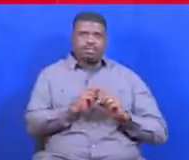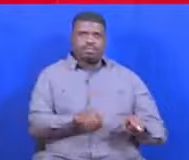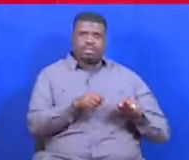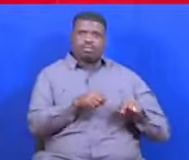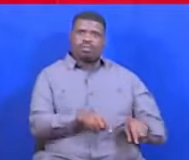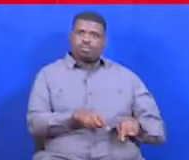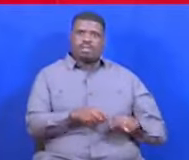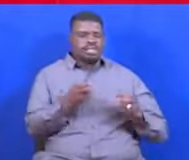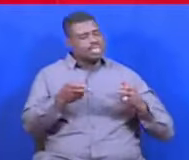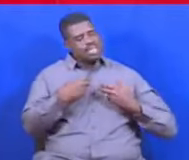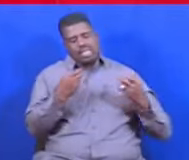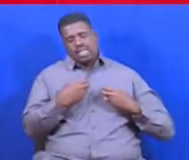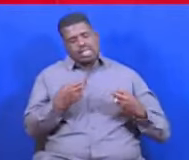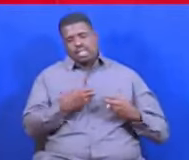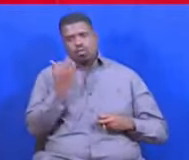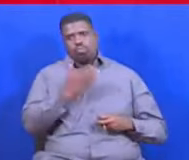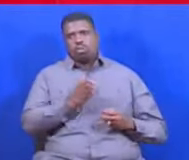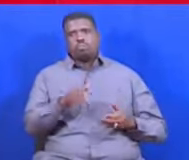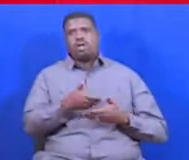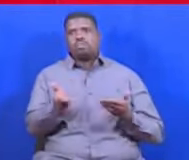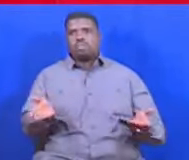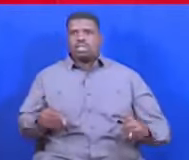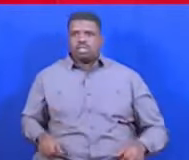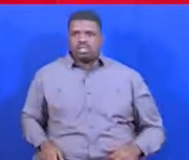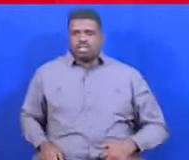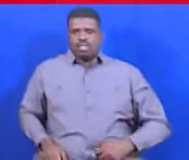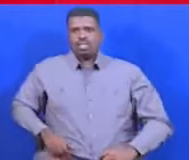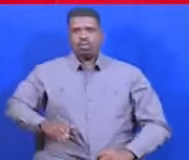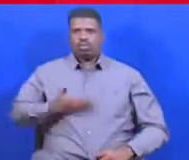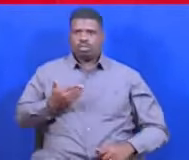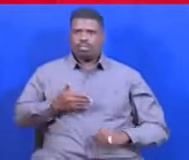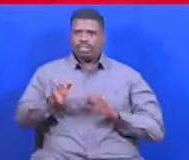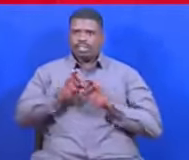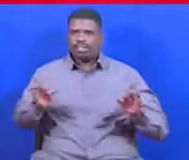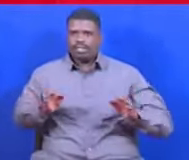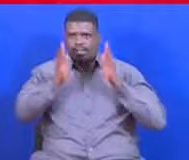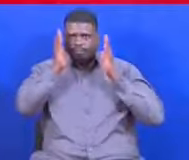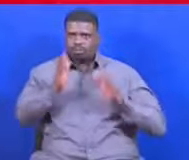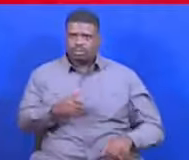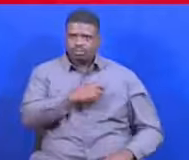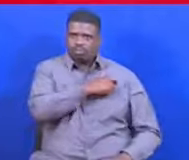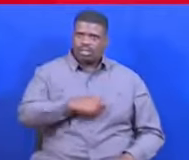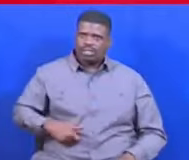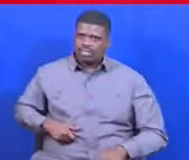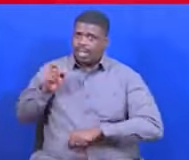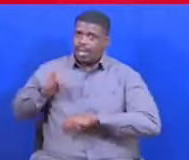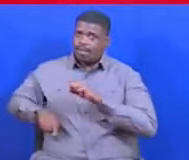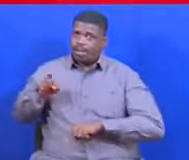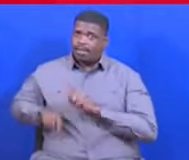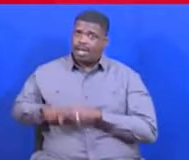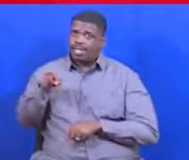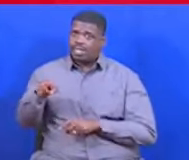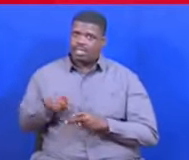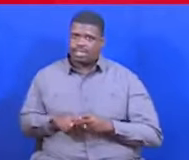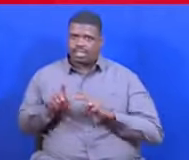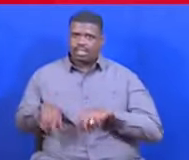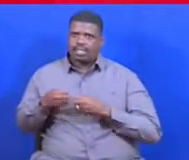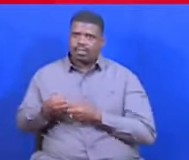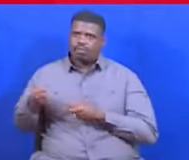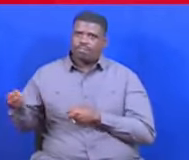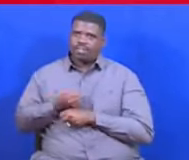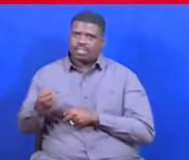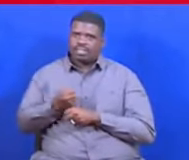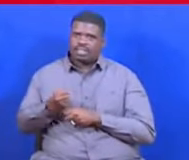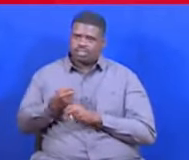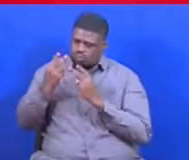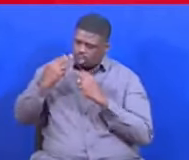hapa tunapiga kelele ambazo hazina umuhimu. Tumtakie heri Mheshimiwa Rais anapambana. Lakini na wale watendaji ambao